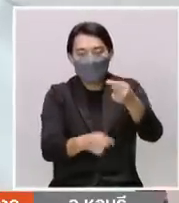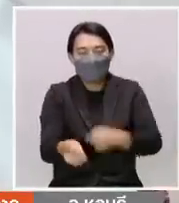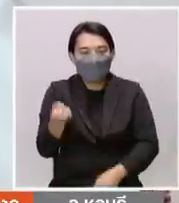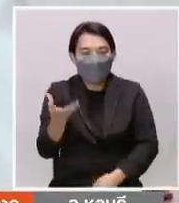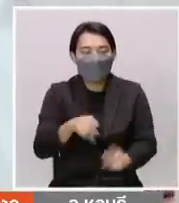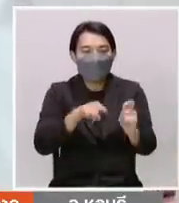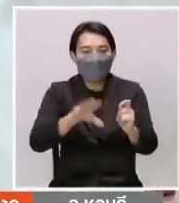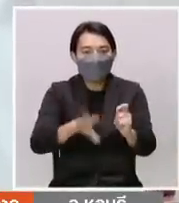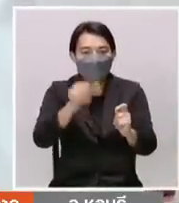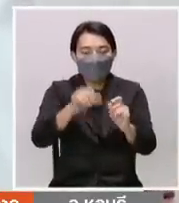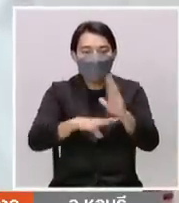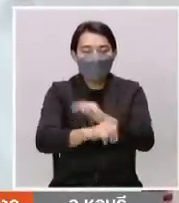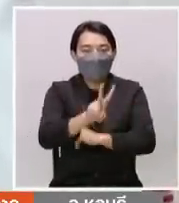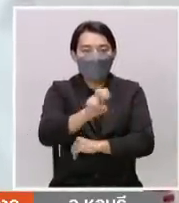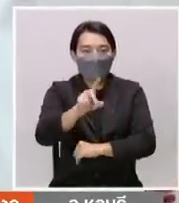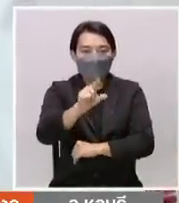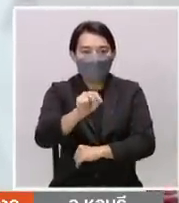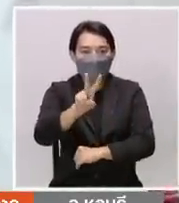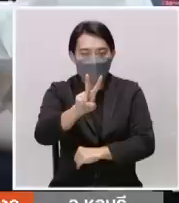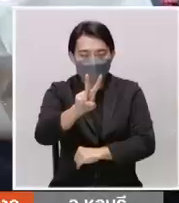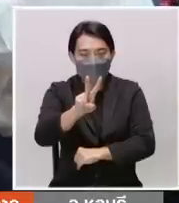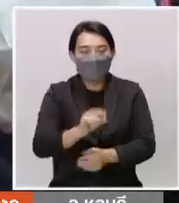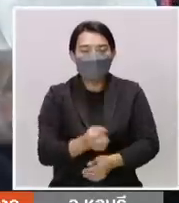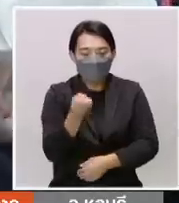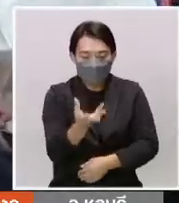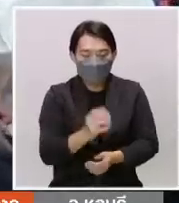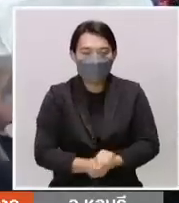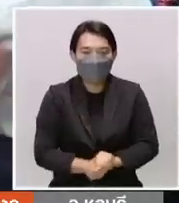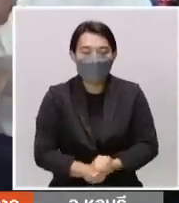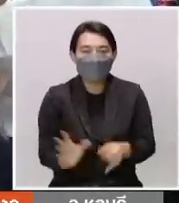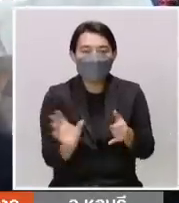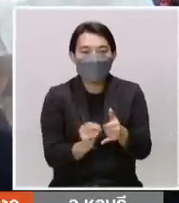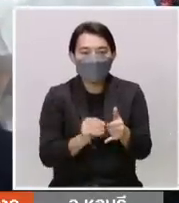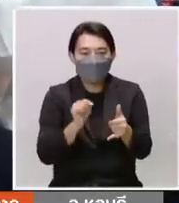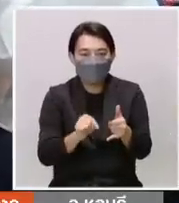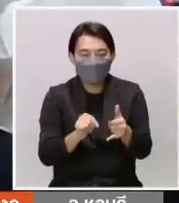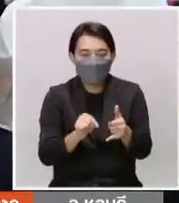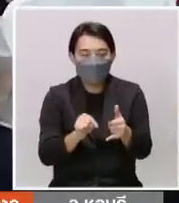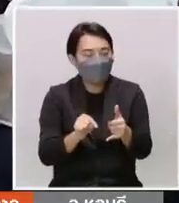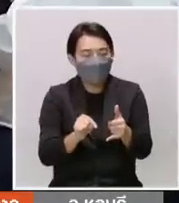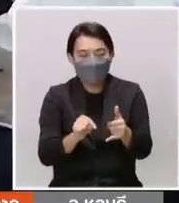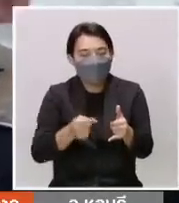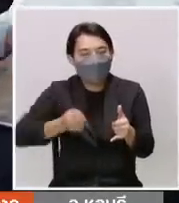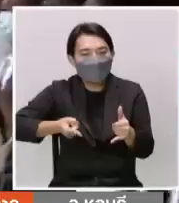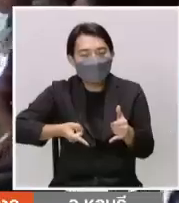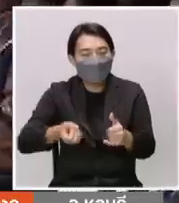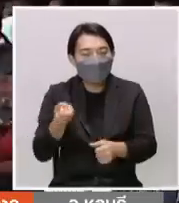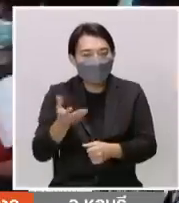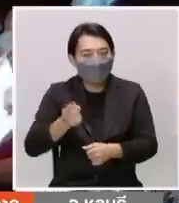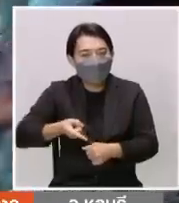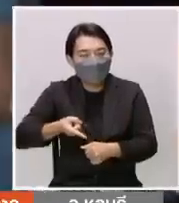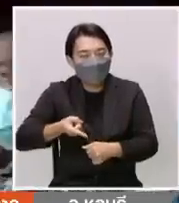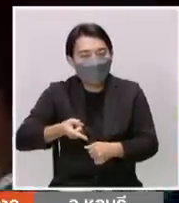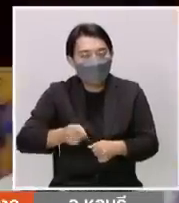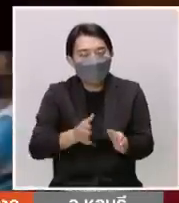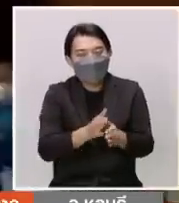ที่สุดที่อำเภอเมืองชลบุรี222รายภาพรวมของจำนวนผู้ติดเชื้อยังไม่ลดลงนะคะอยู่ในภาวะทรงตัวมาน